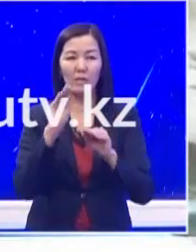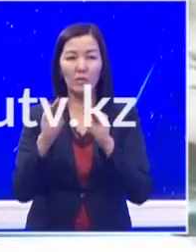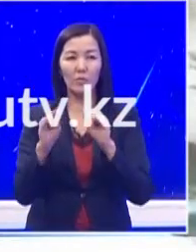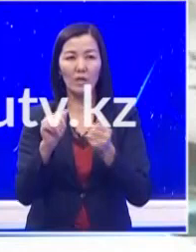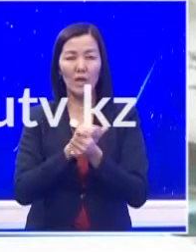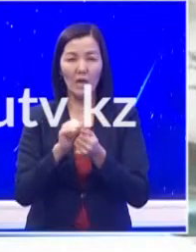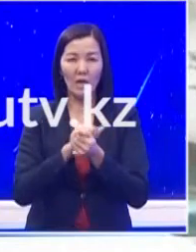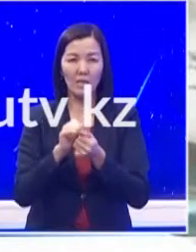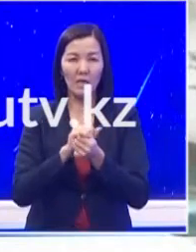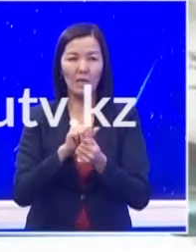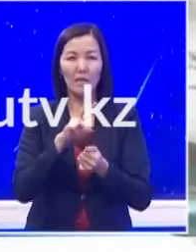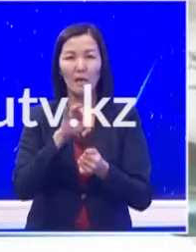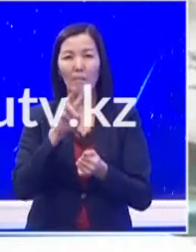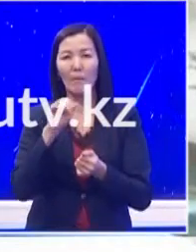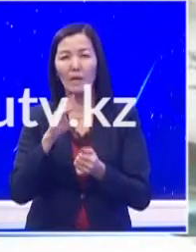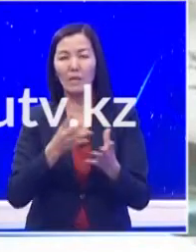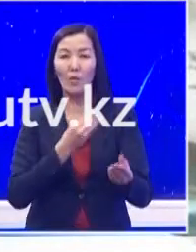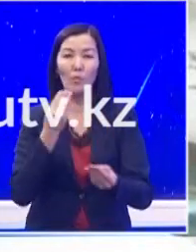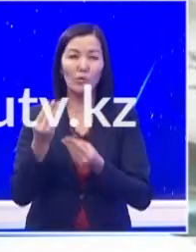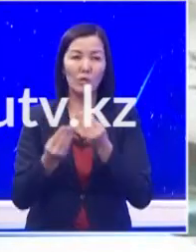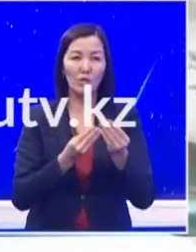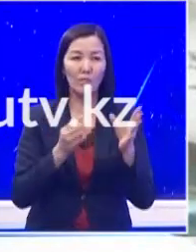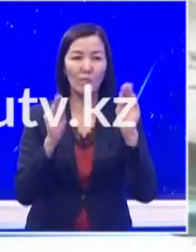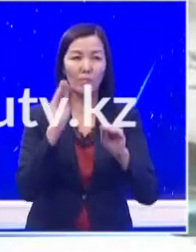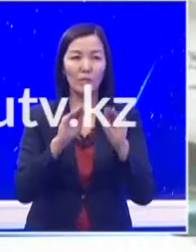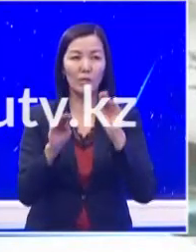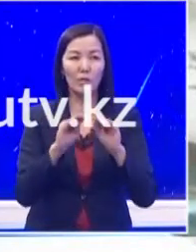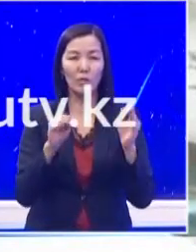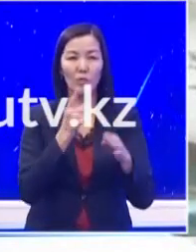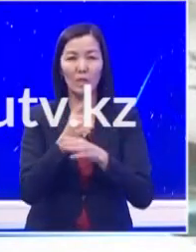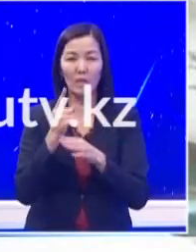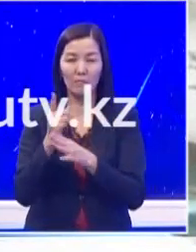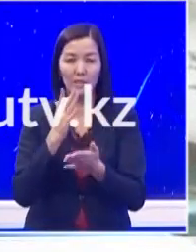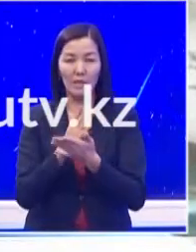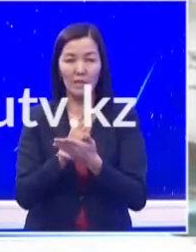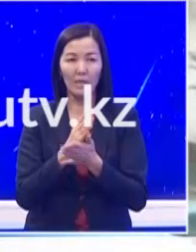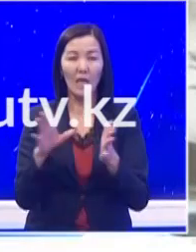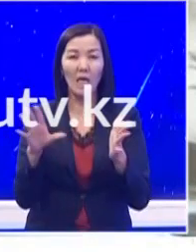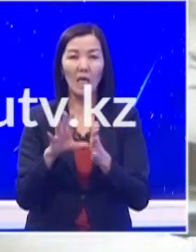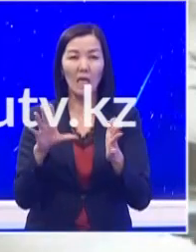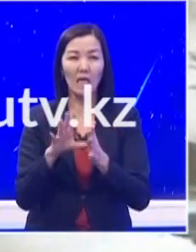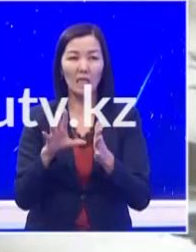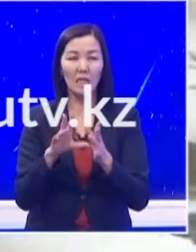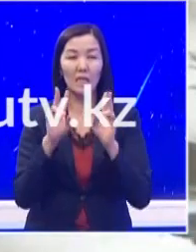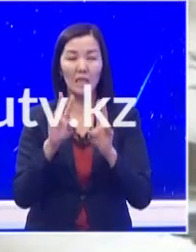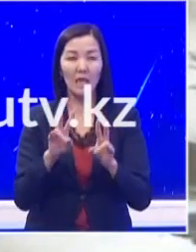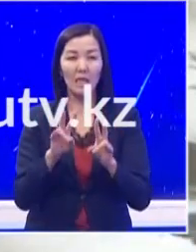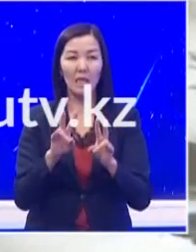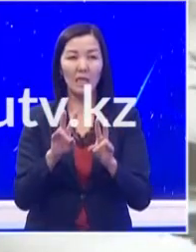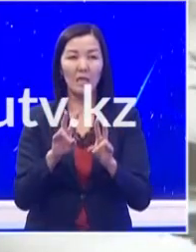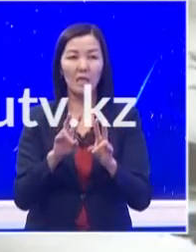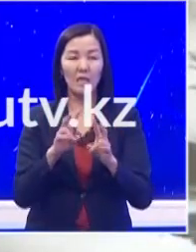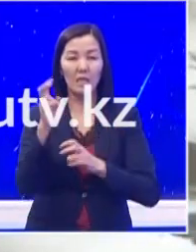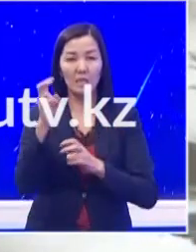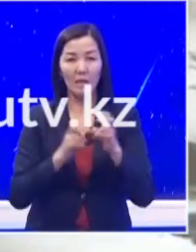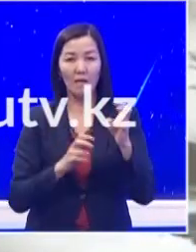қағаздан жасалған ойыншықтармен безендіруге тиім салынады. Электр гирляндыларды тек қана